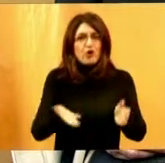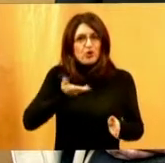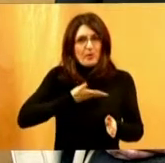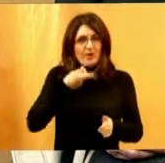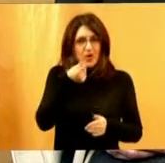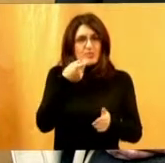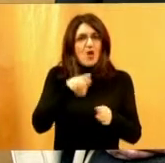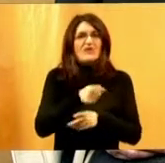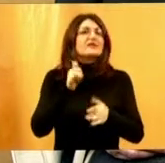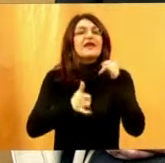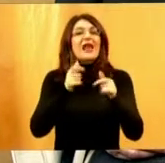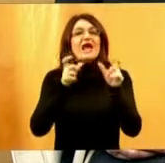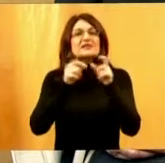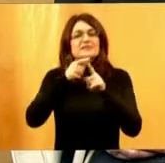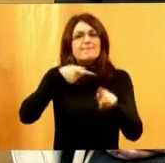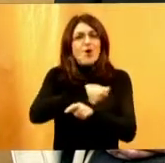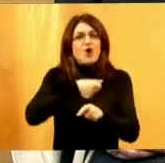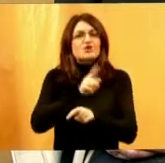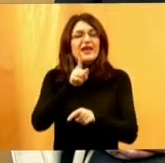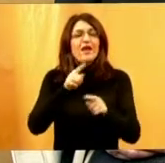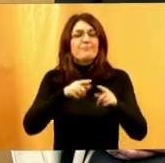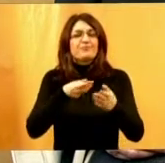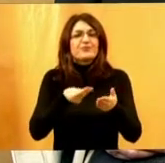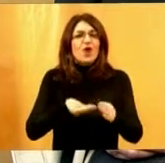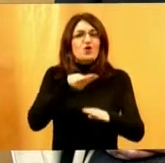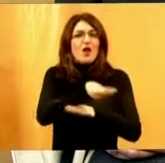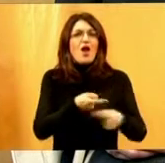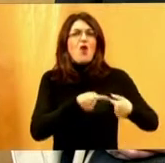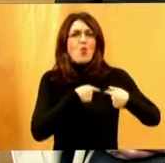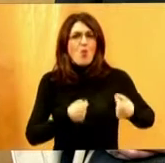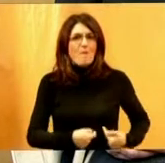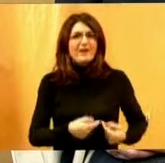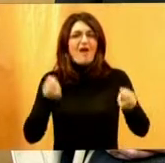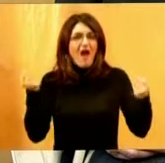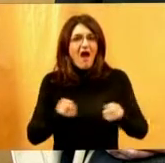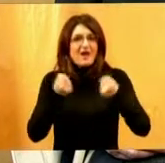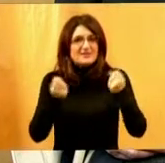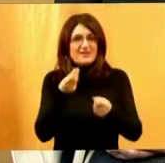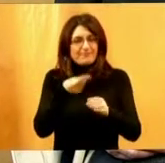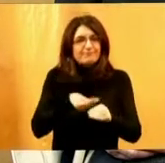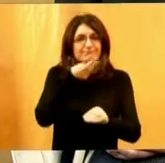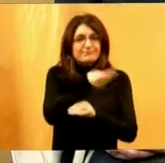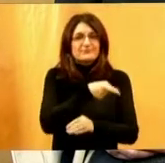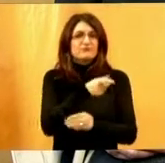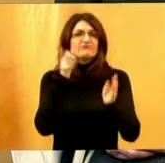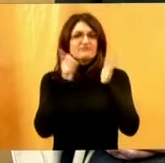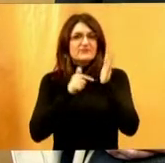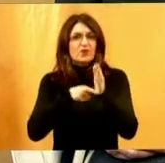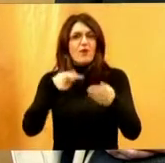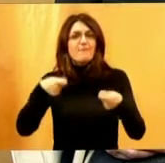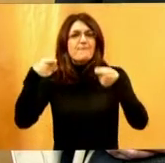na sponzorstva i donacije, različite humanitarne akcije koje vrlo često